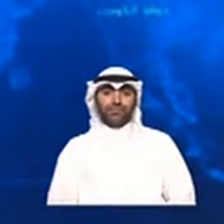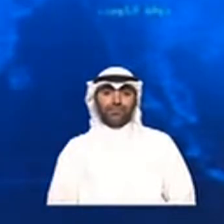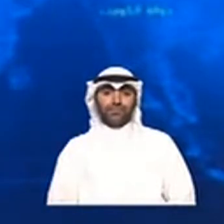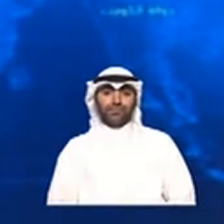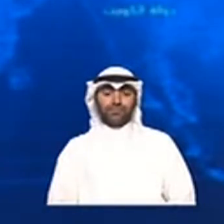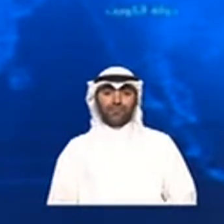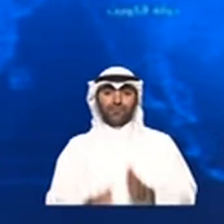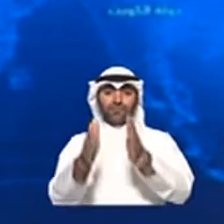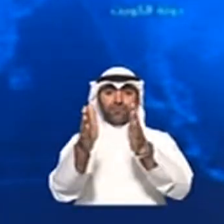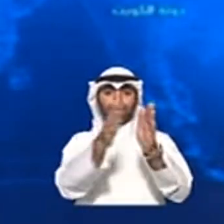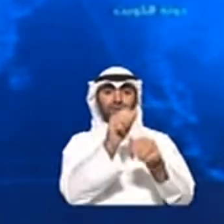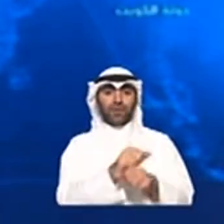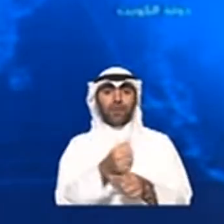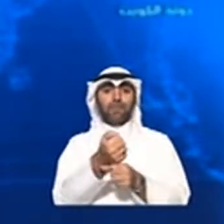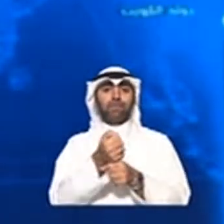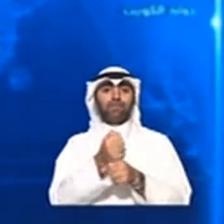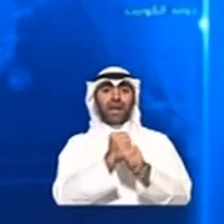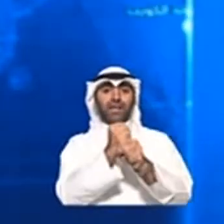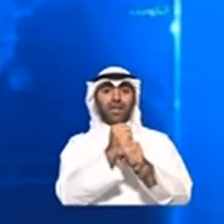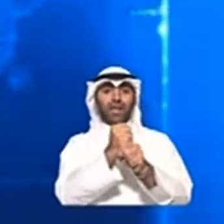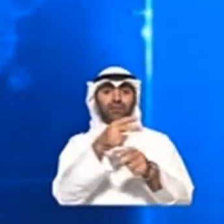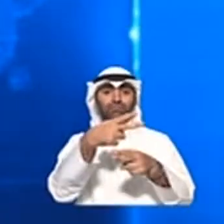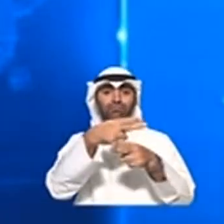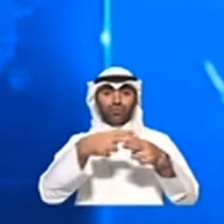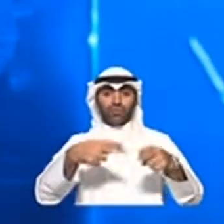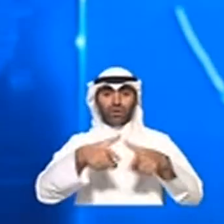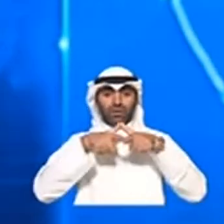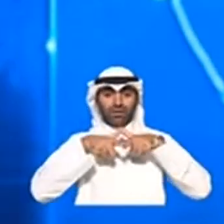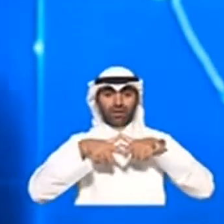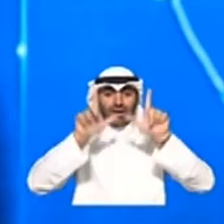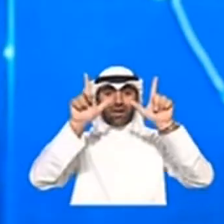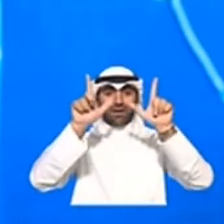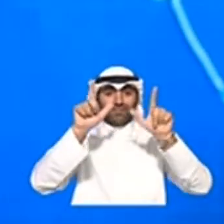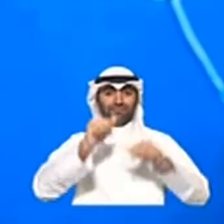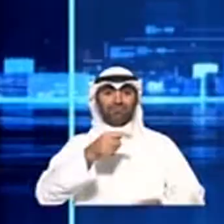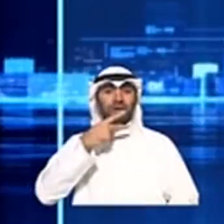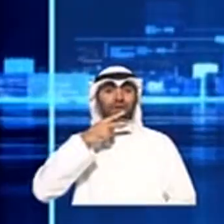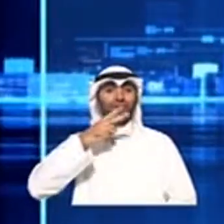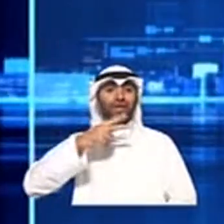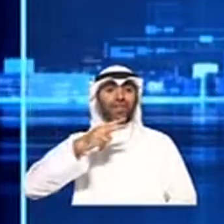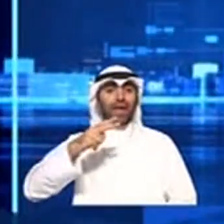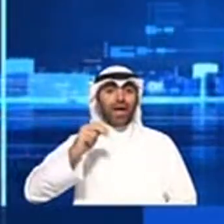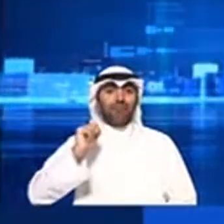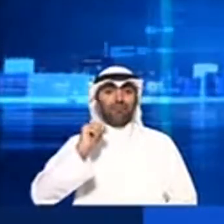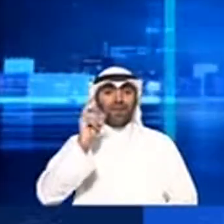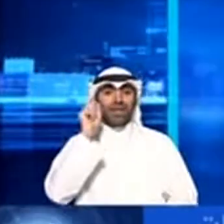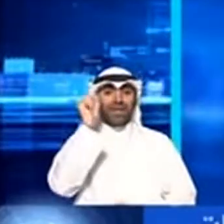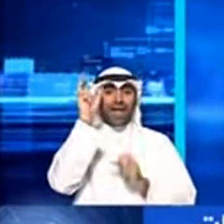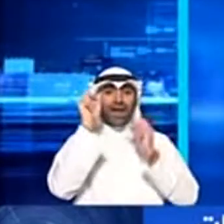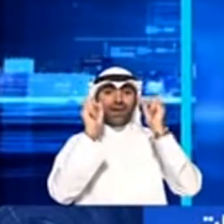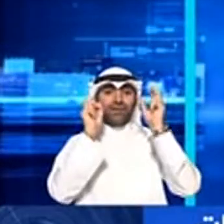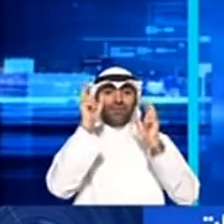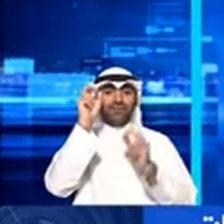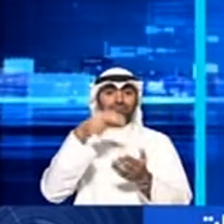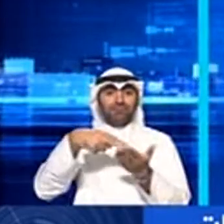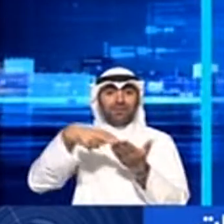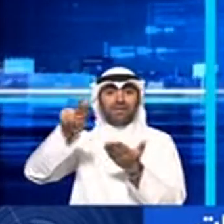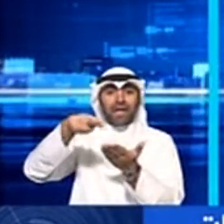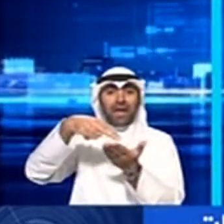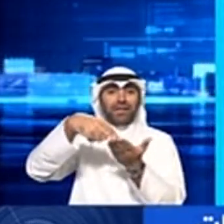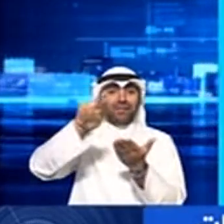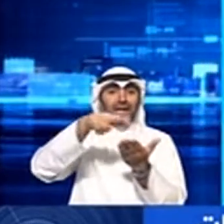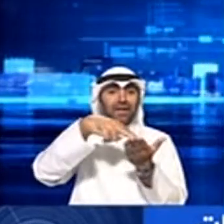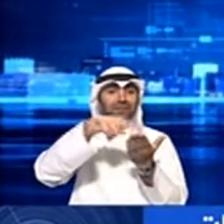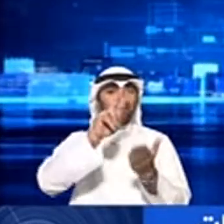كما نفت بلدية الكويت صحة ما تم تداوله عبر مواقع التواصل الاجتماعي بشأن السماح بإقامة المخيمات الربيعية لهذا